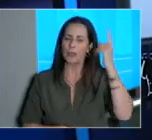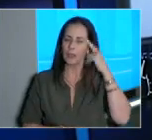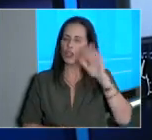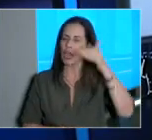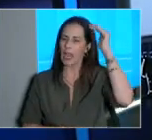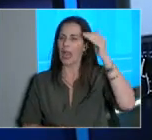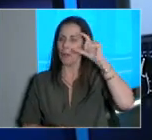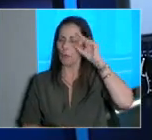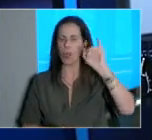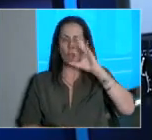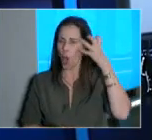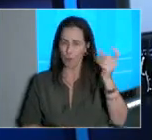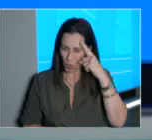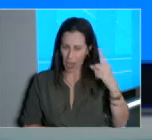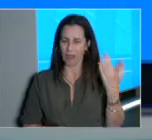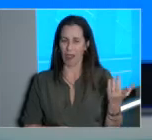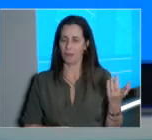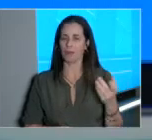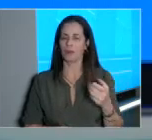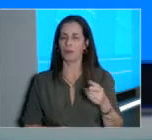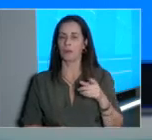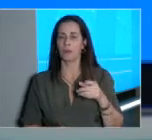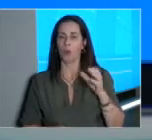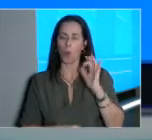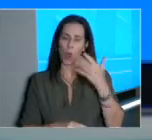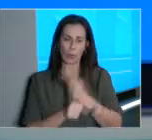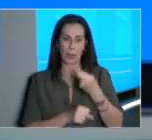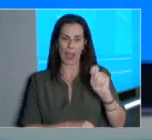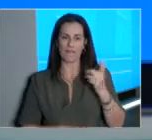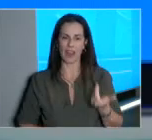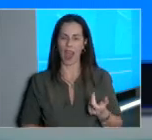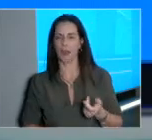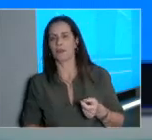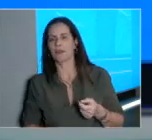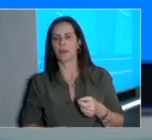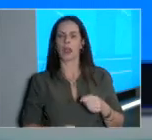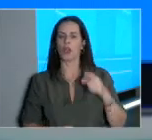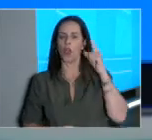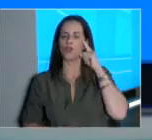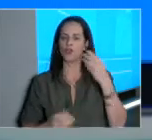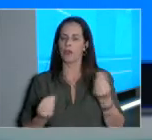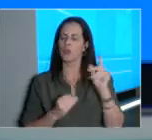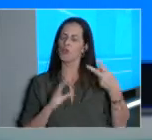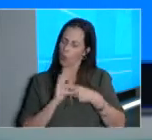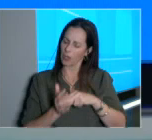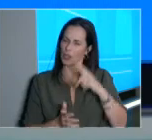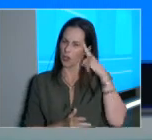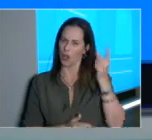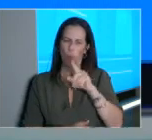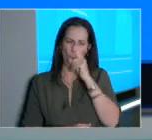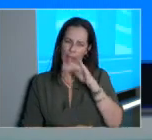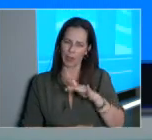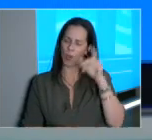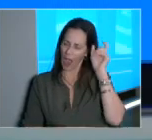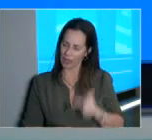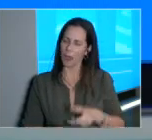שגנץ ויעלון לא יאהבו את זה. אני חושבת שזה היה... הוא עושה את זה בכוונה. אני בדיוק, אני חושבת שזה היה מהלך מחושב, הוא לא ילד, הוא